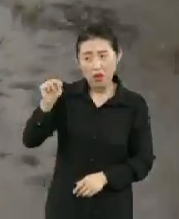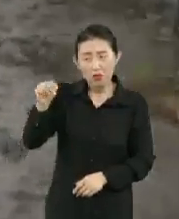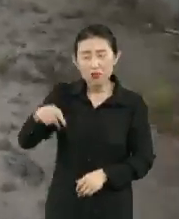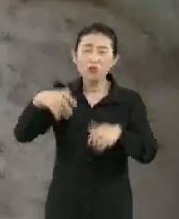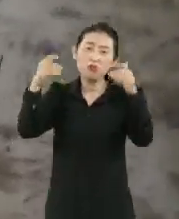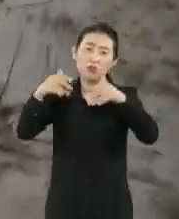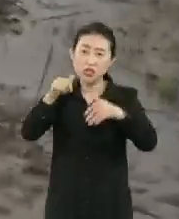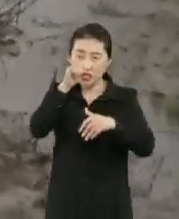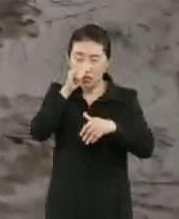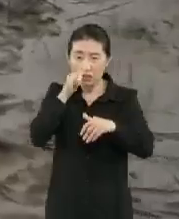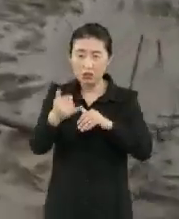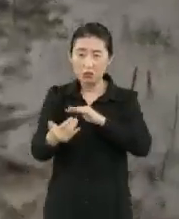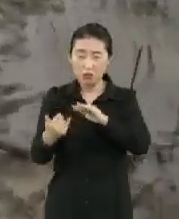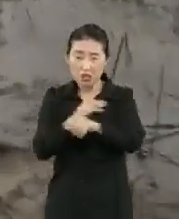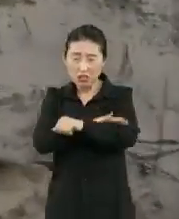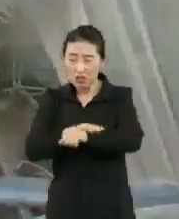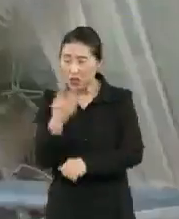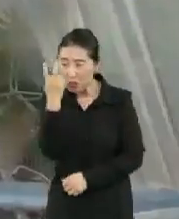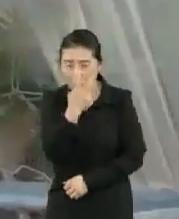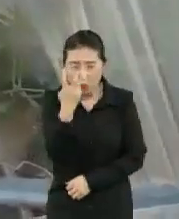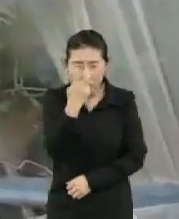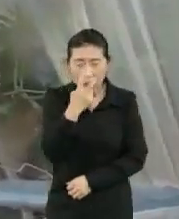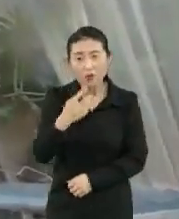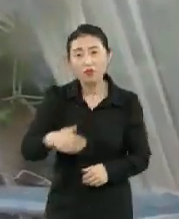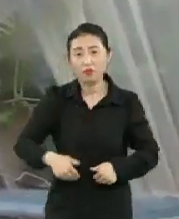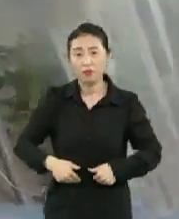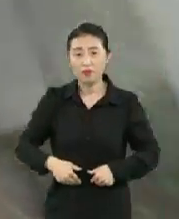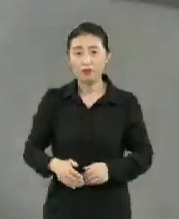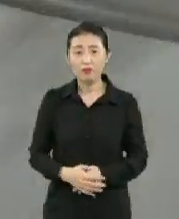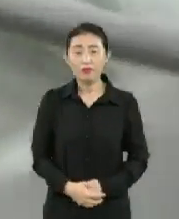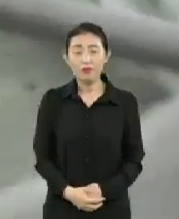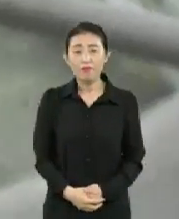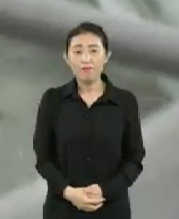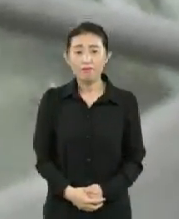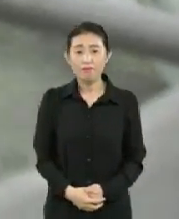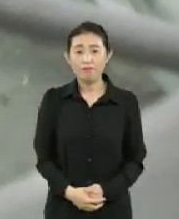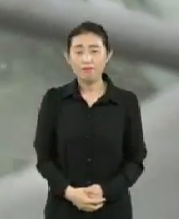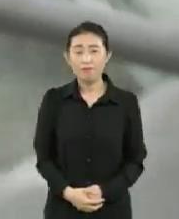것으로 보여 비 피해에 각별한 대비가 필요하겠습니다. TJB 김철진입니다.